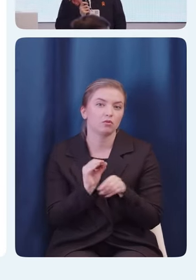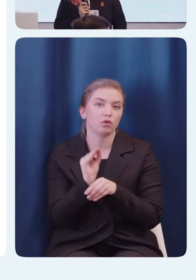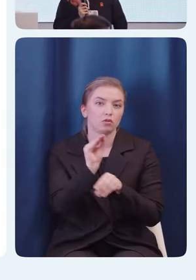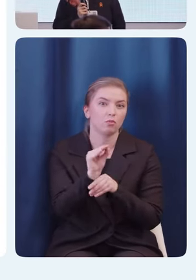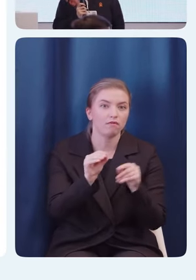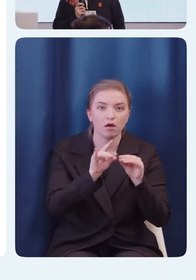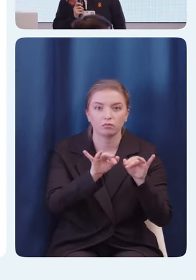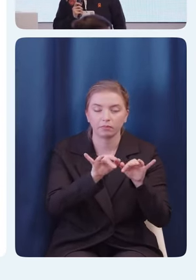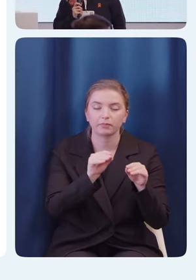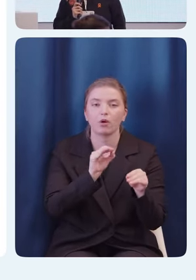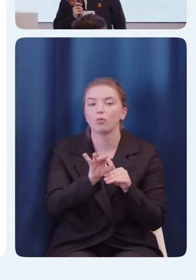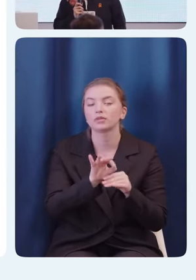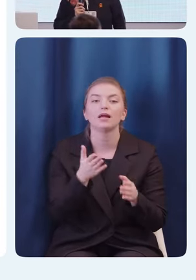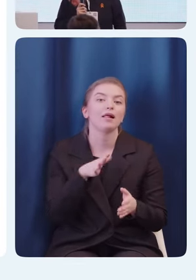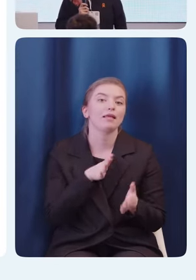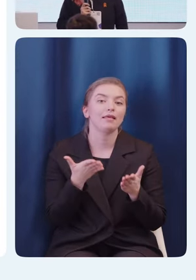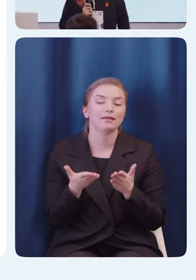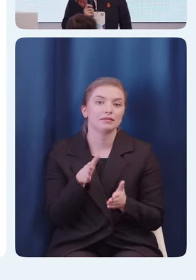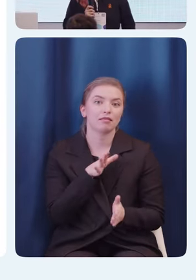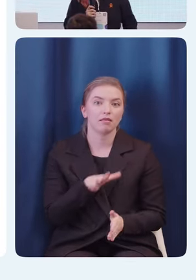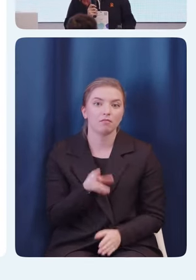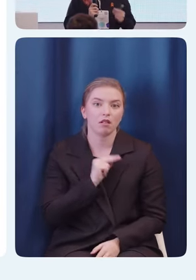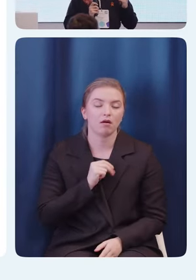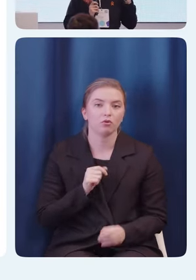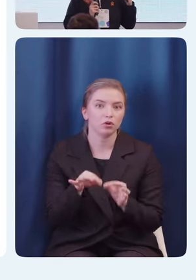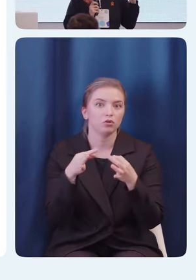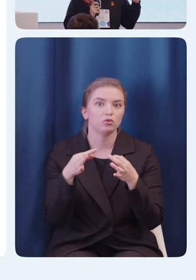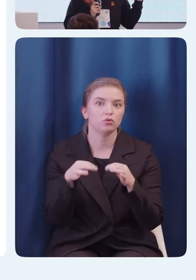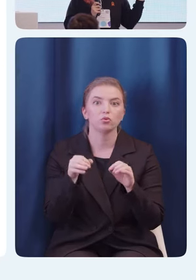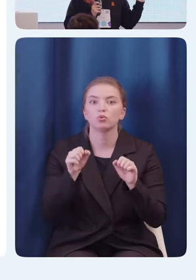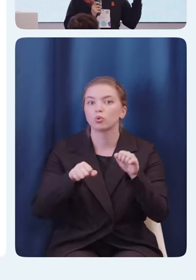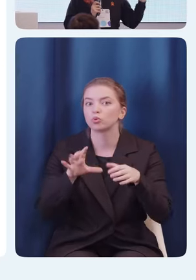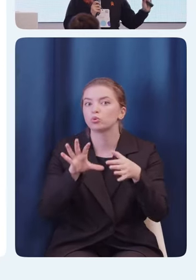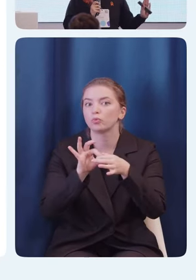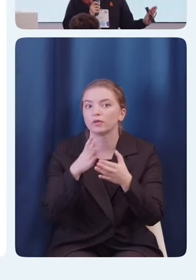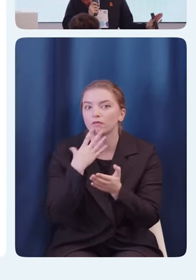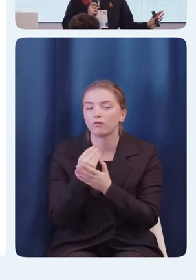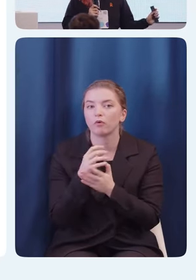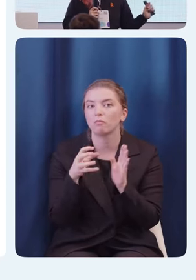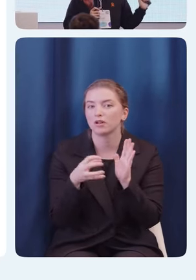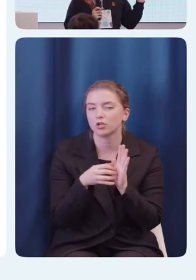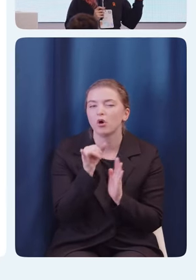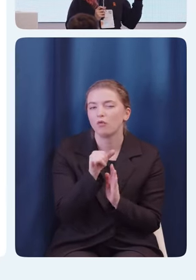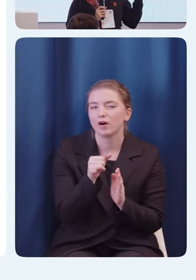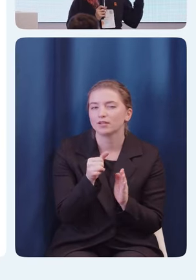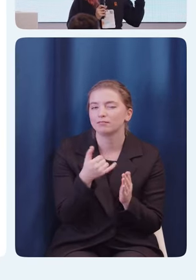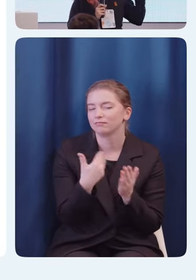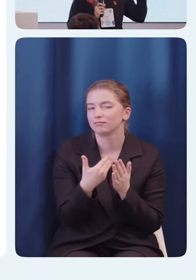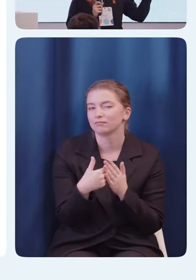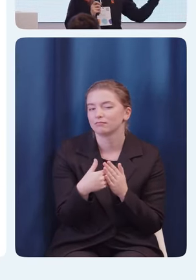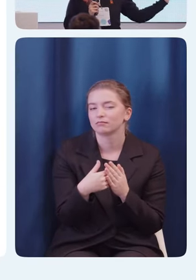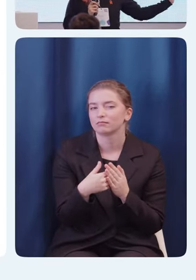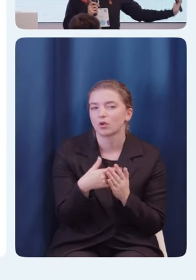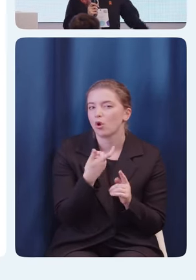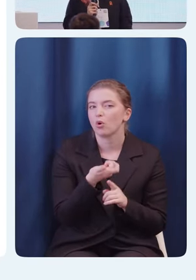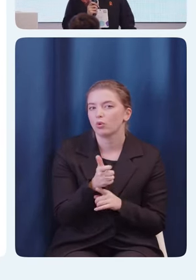Если вы не работали над доступностью вашего приложения, скорее всего, в вашем приложении есть такой код. Очень